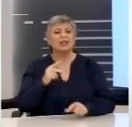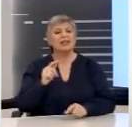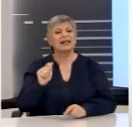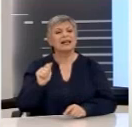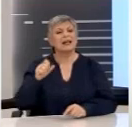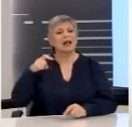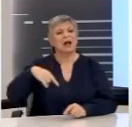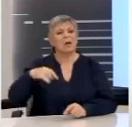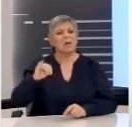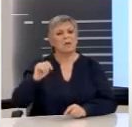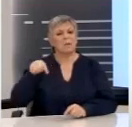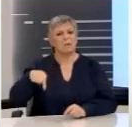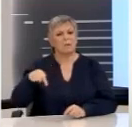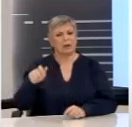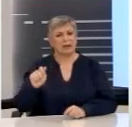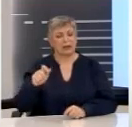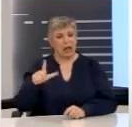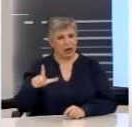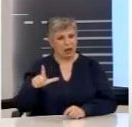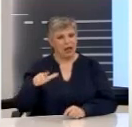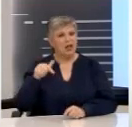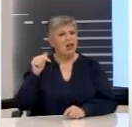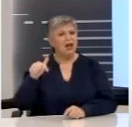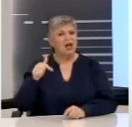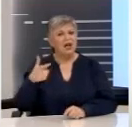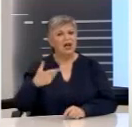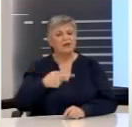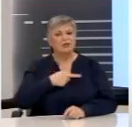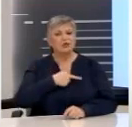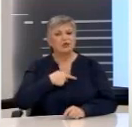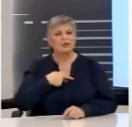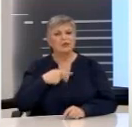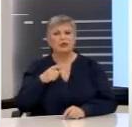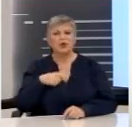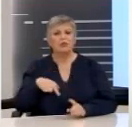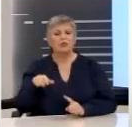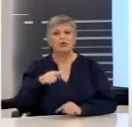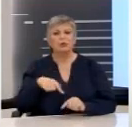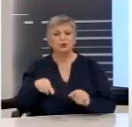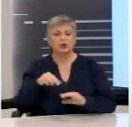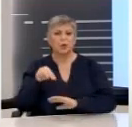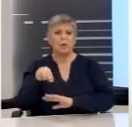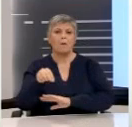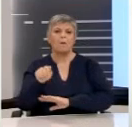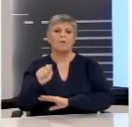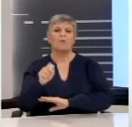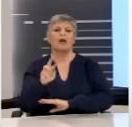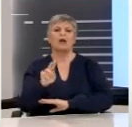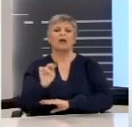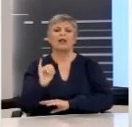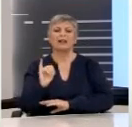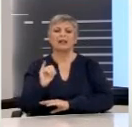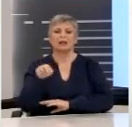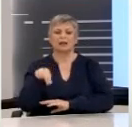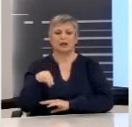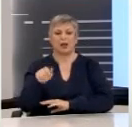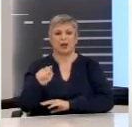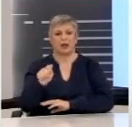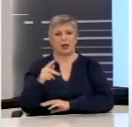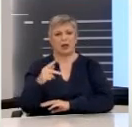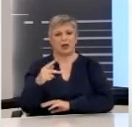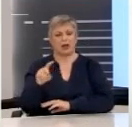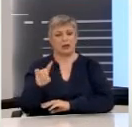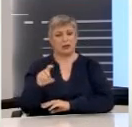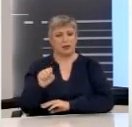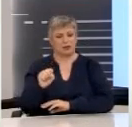Product Partners του κυρίου Μαρινάκη. Είναι στο Δέλτα Σίγμα αυτή η εταιρεία, για όσους δεν ξέρουν, είναι εισηγμένη στη